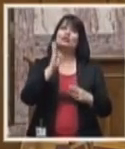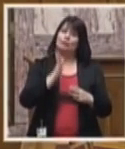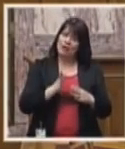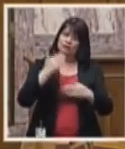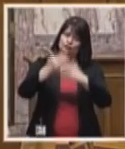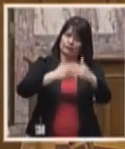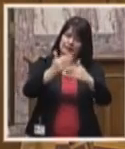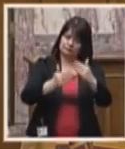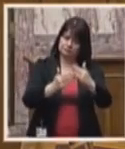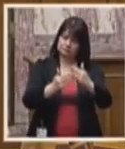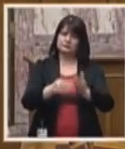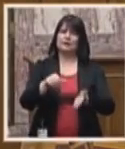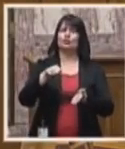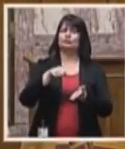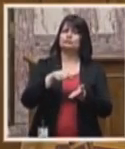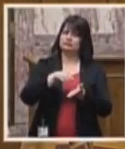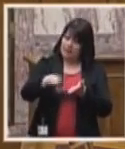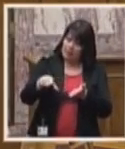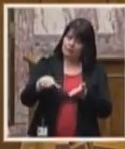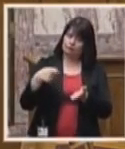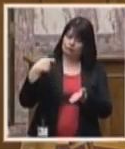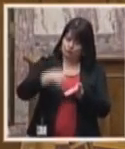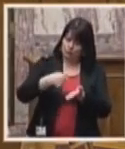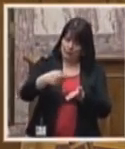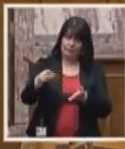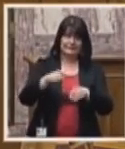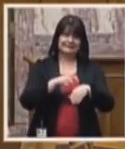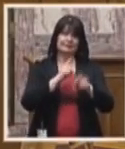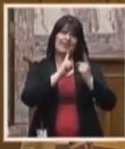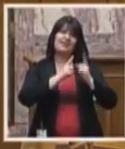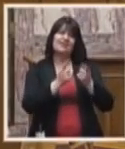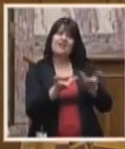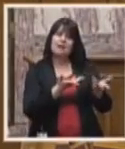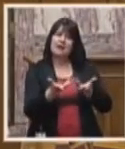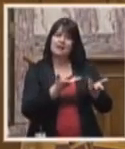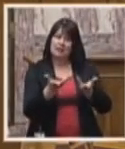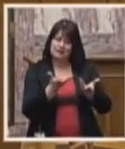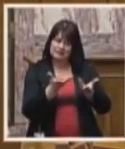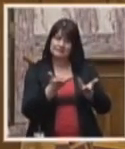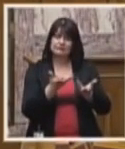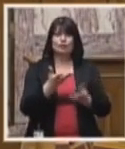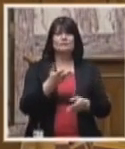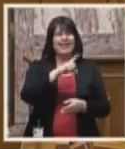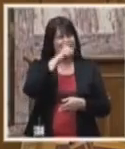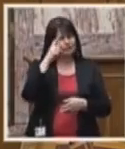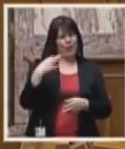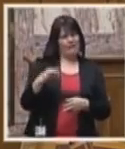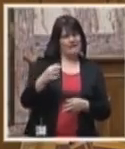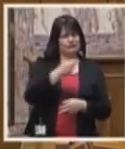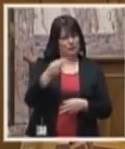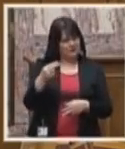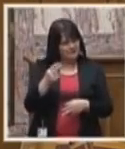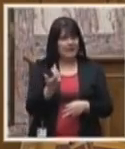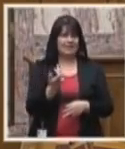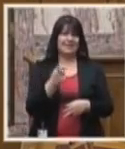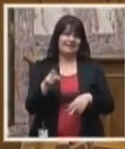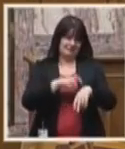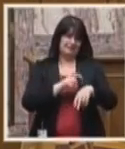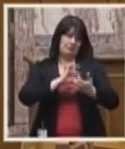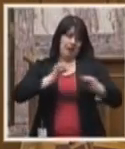αυτό συζητάμε, διαπραγματευόμαστε, δεν θέλω να μπω στις λεπτομέρειες, το ξέρετε είναι ένα ευαίσθητο θέμα, ότι θα κάνουμε αλλαγές για να